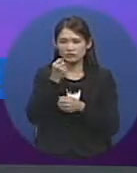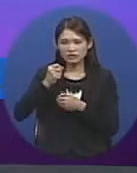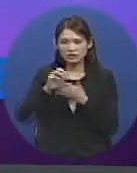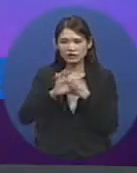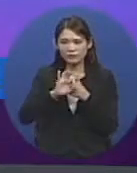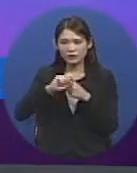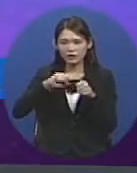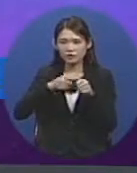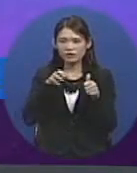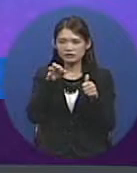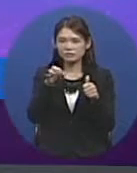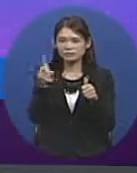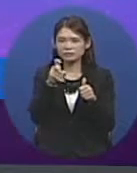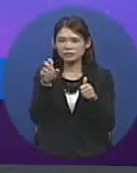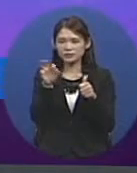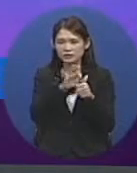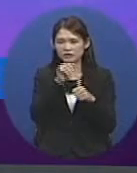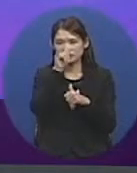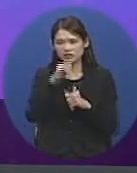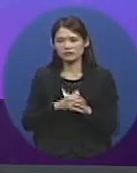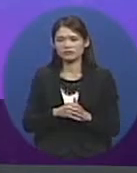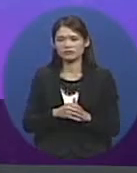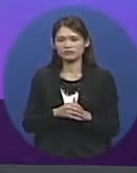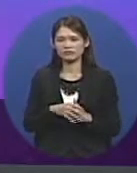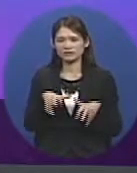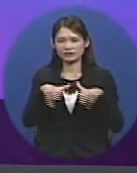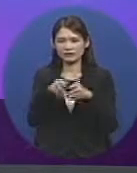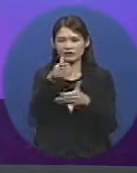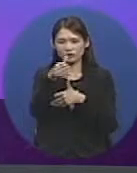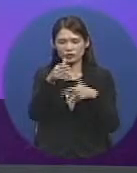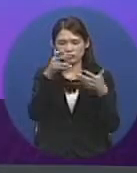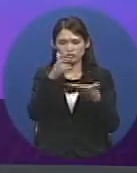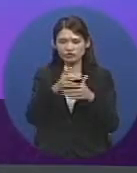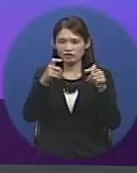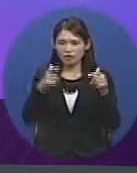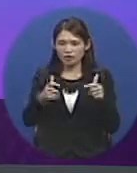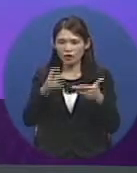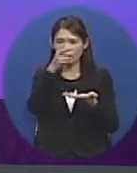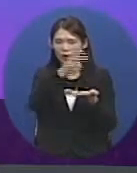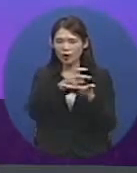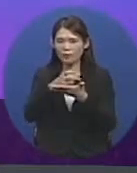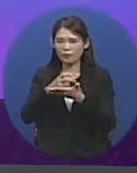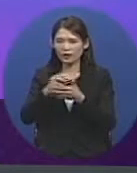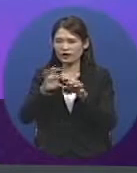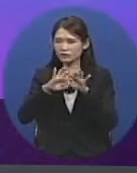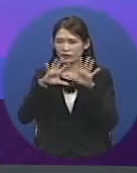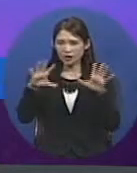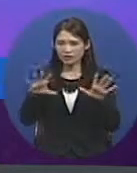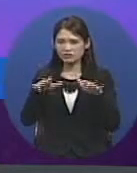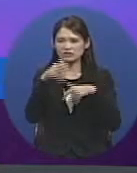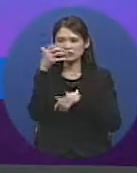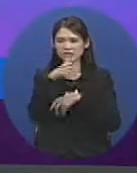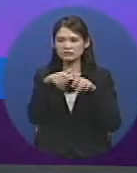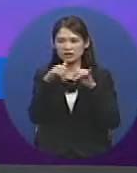과태료를 부과하는 제도를 시행해 오고 있습니다. 장애인 전용 주차구역은 법을 떠나 일반 사회의 장애인에